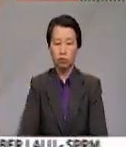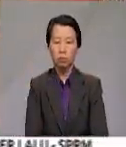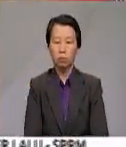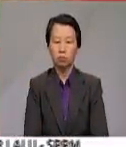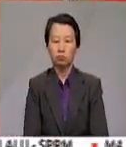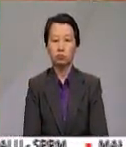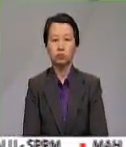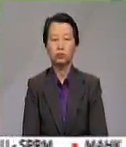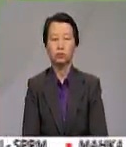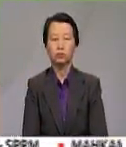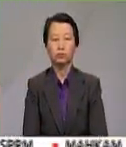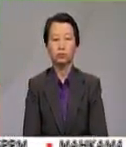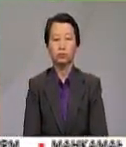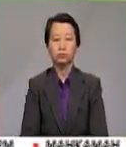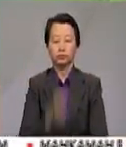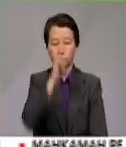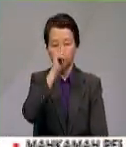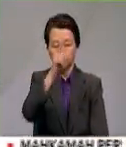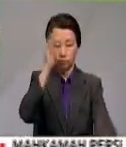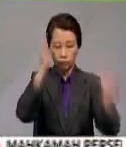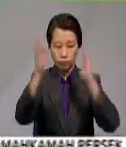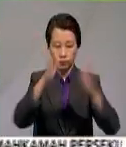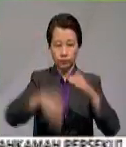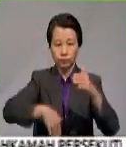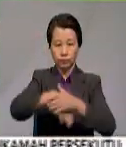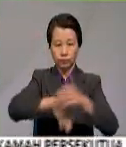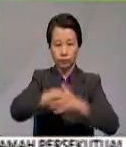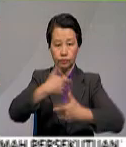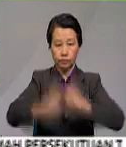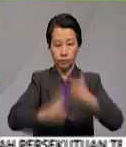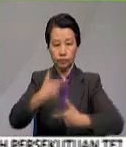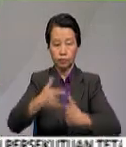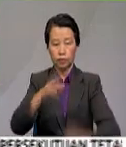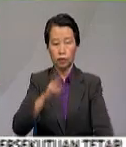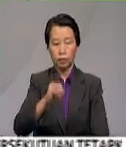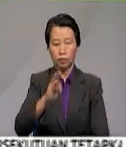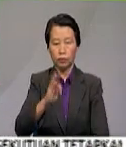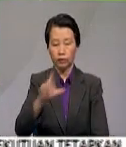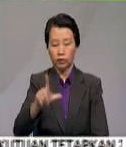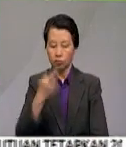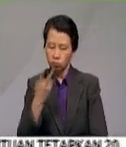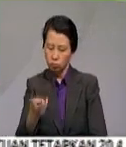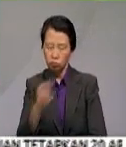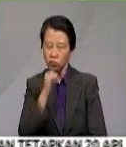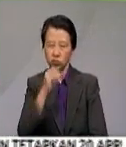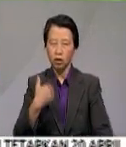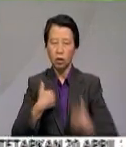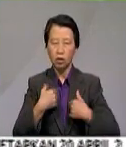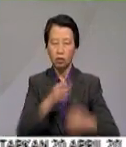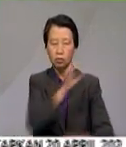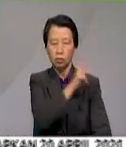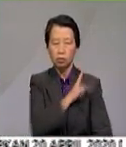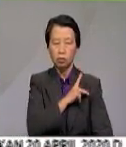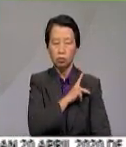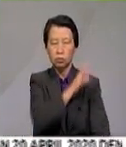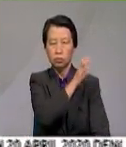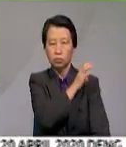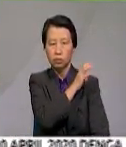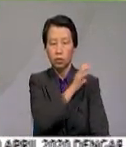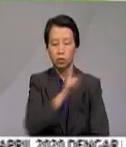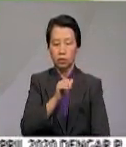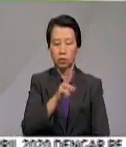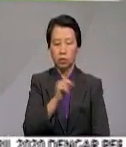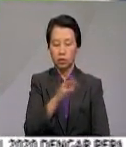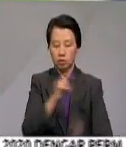G dalam kenyataan Malaysia Football League mfl jadual itu dilihat seakan tidak memihak ketua jurulatih harimau Malaya Tan Cheng